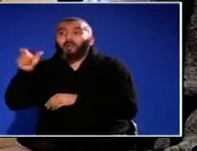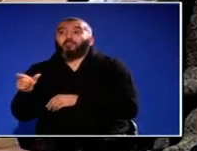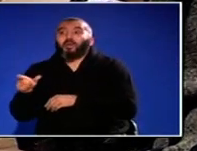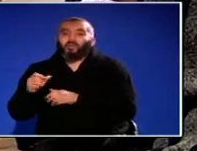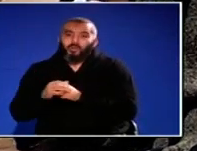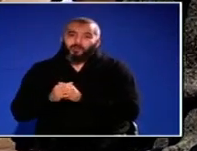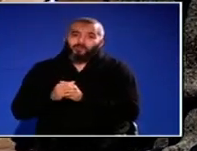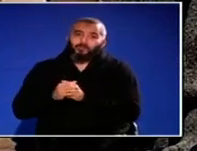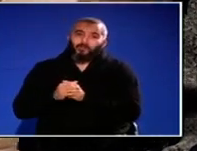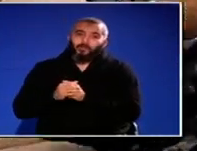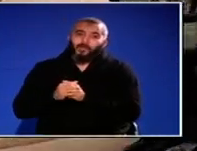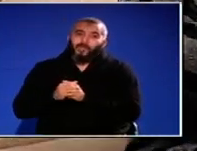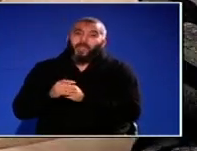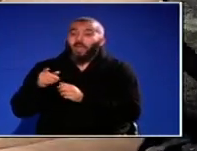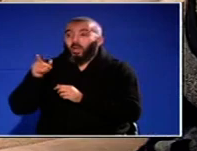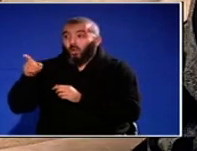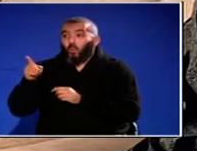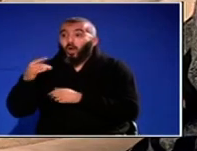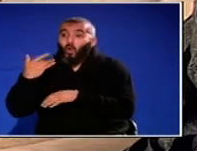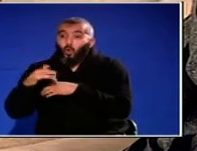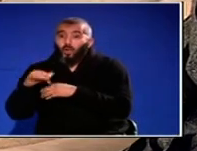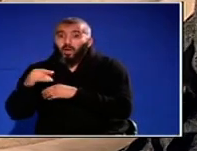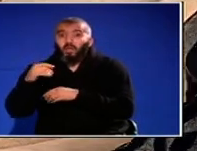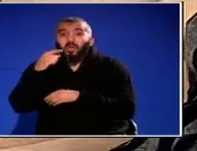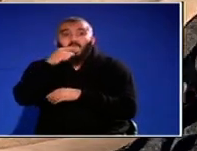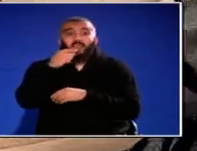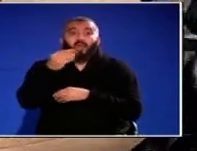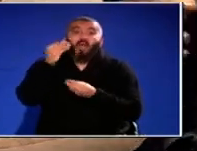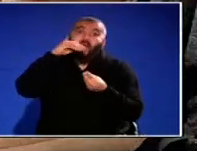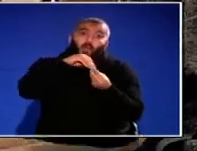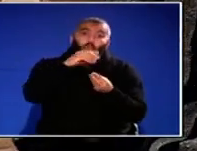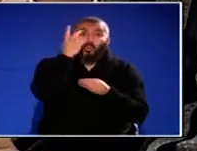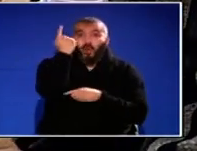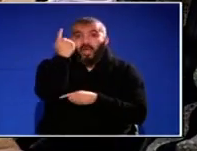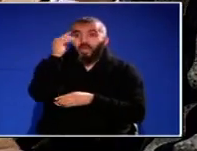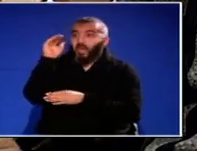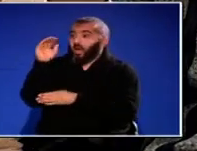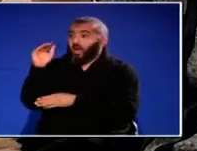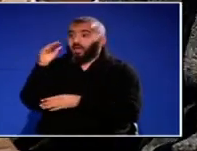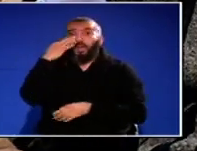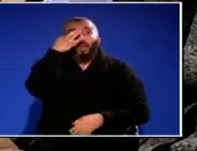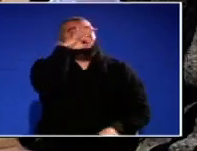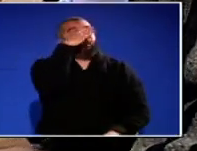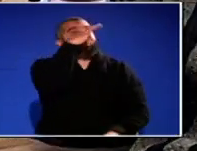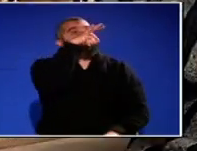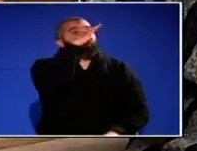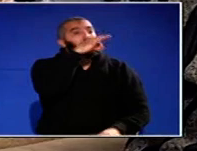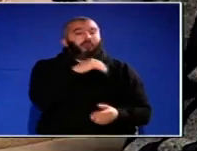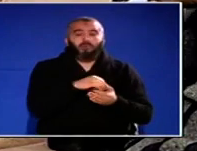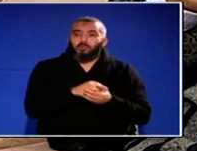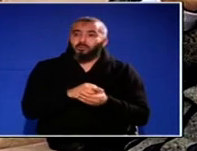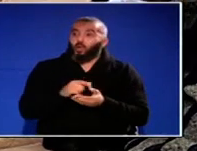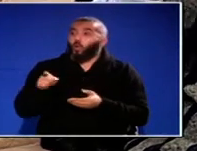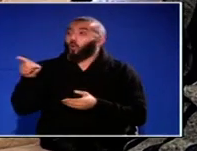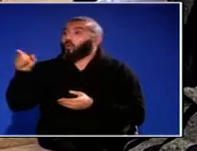في المساجد. الناس تتعجز كيف هذا راه قرا سر وهذا قرا جهر. المعذره استاذي والله مش المعذره فقط من باب